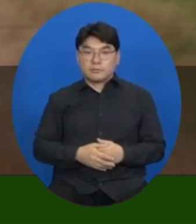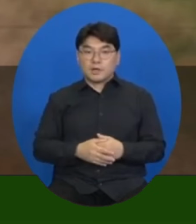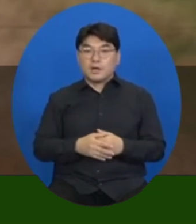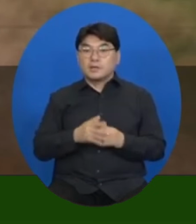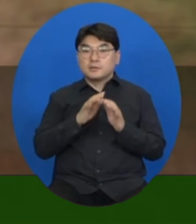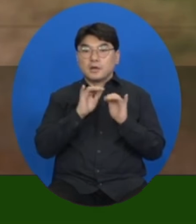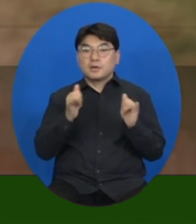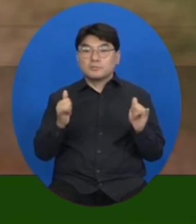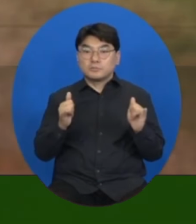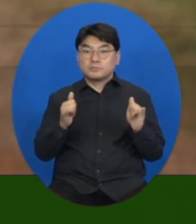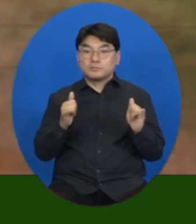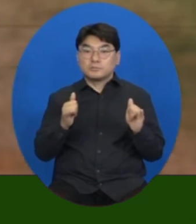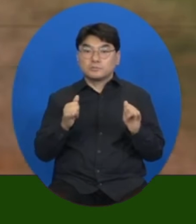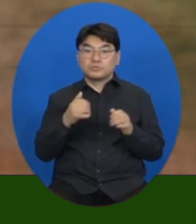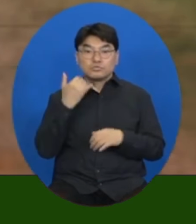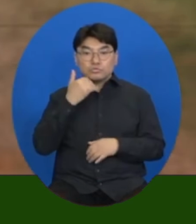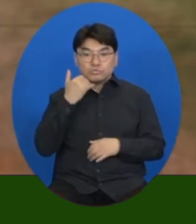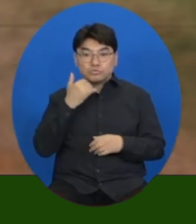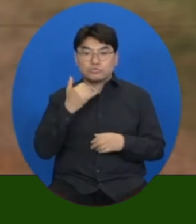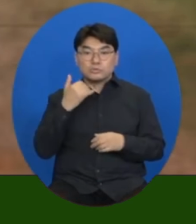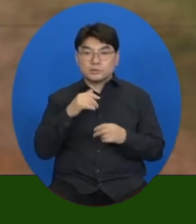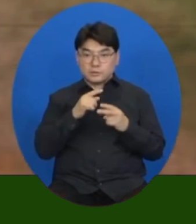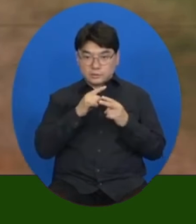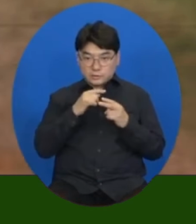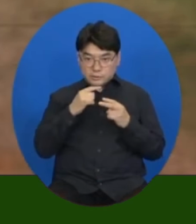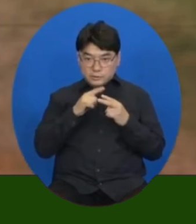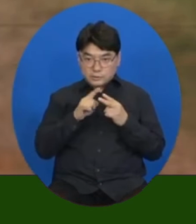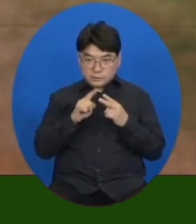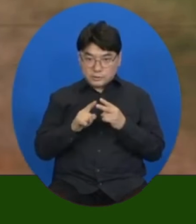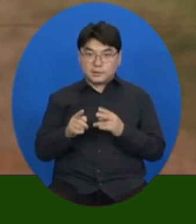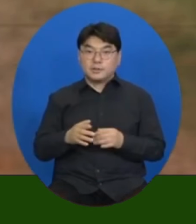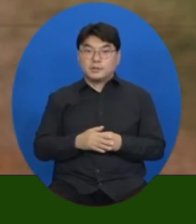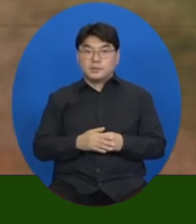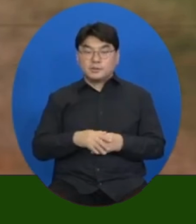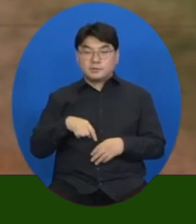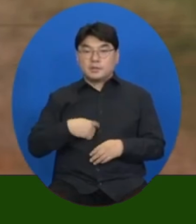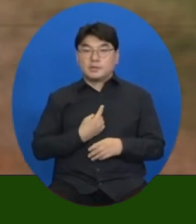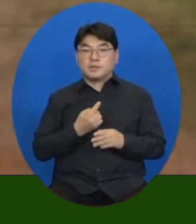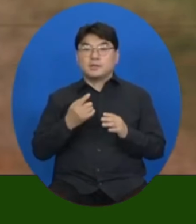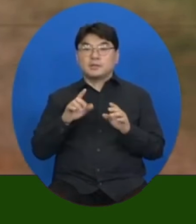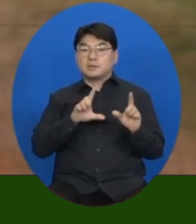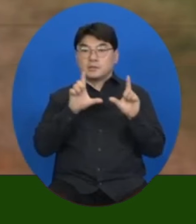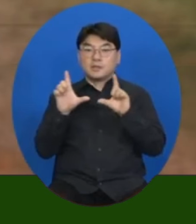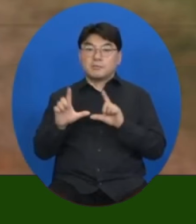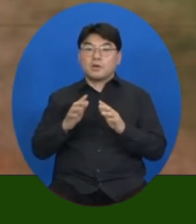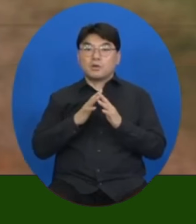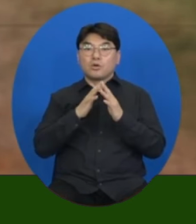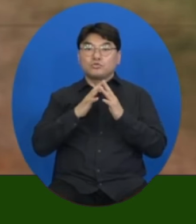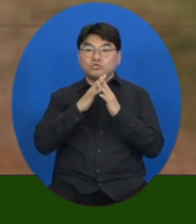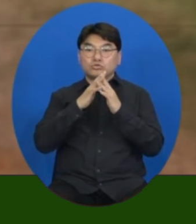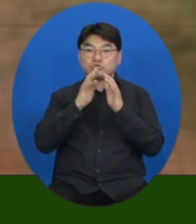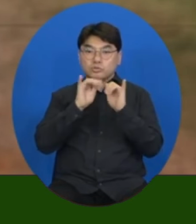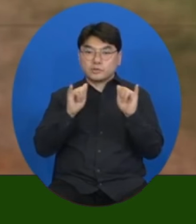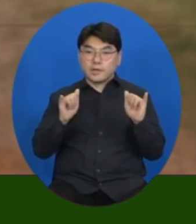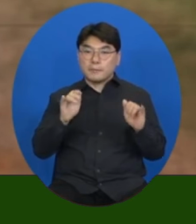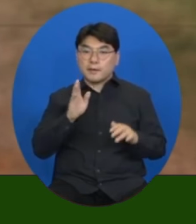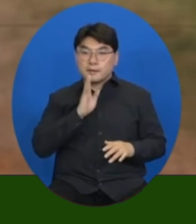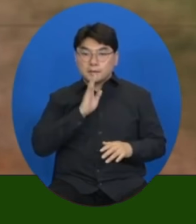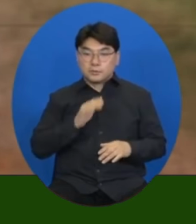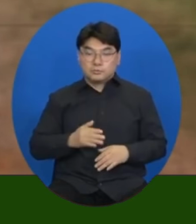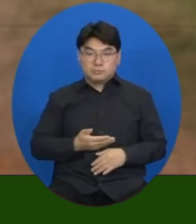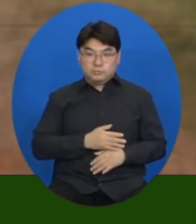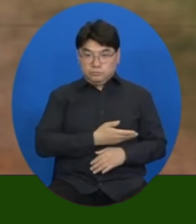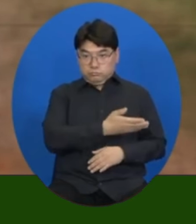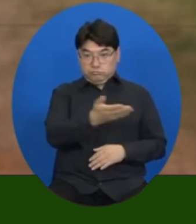누구나 다 자기 인생의 건축자는 것입니다 누구나 우리 모두가 다